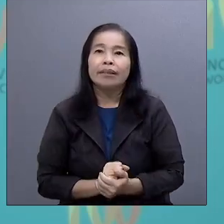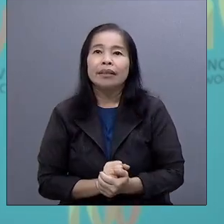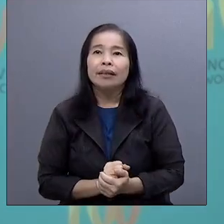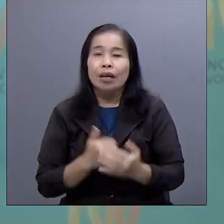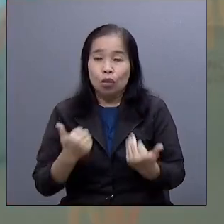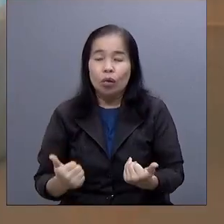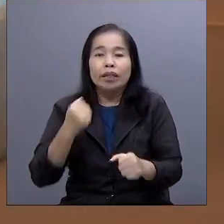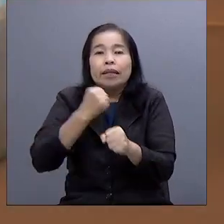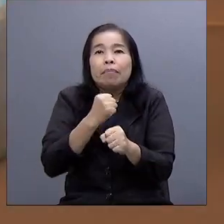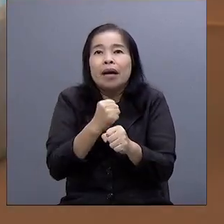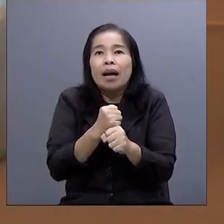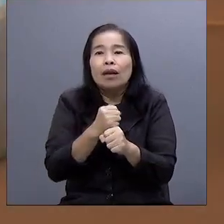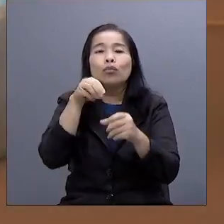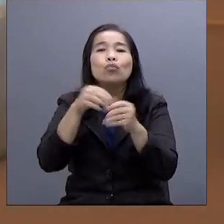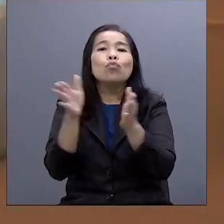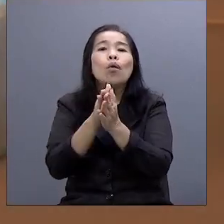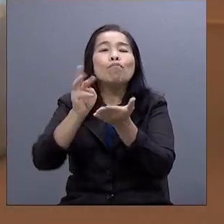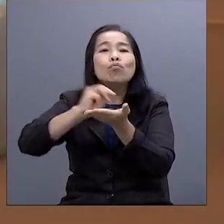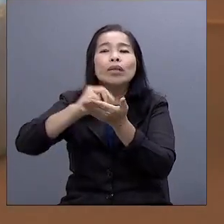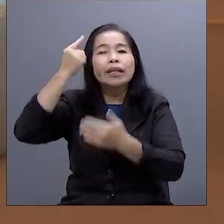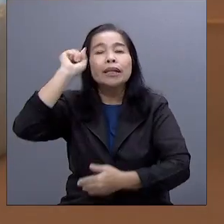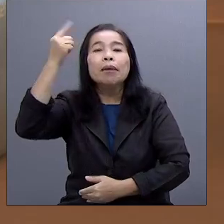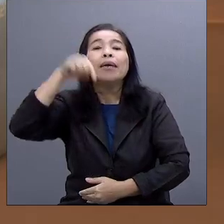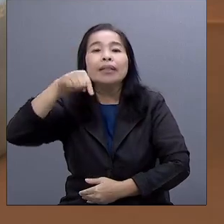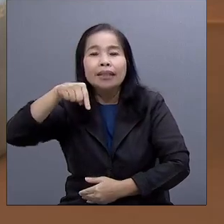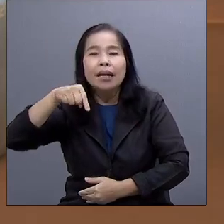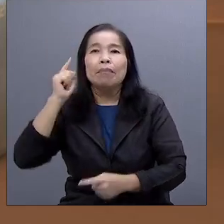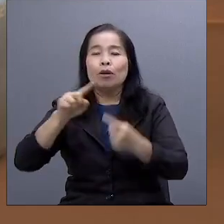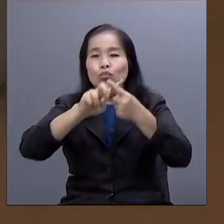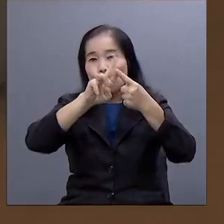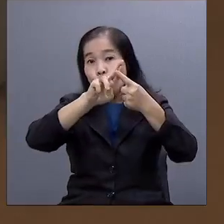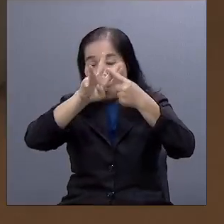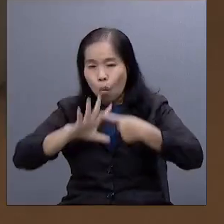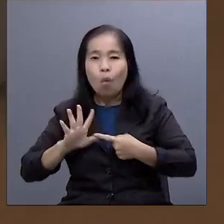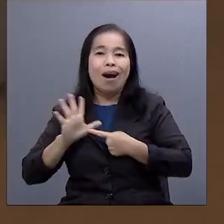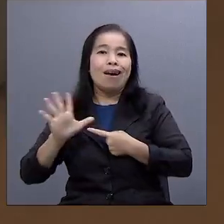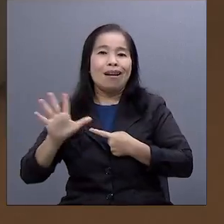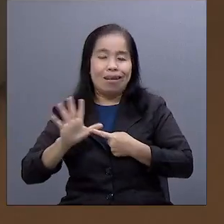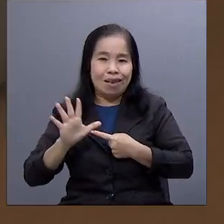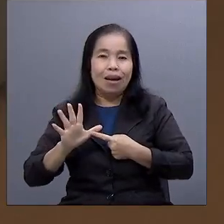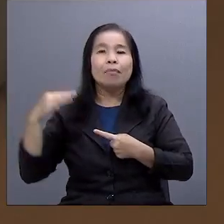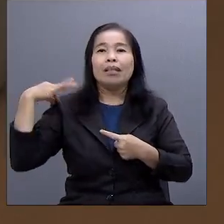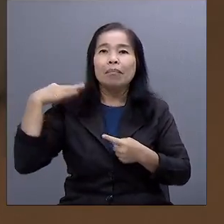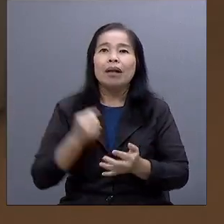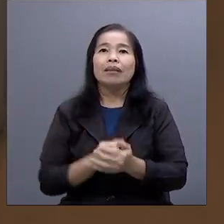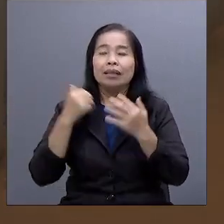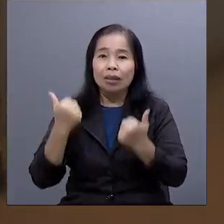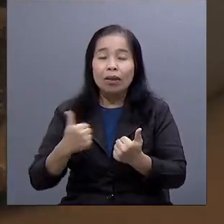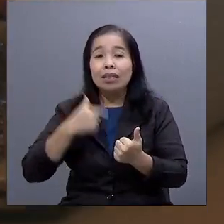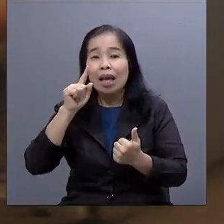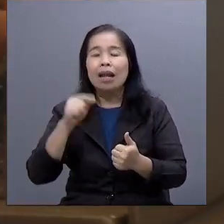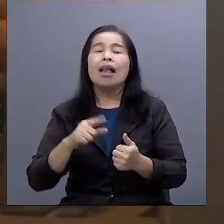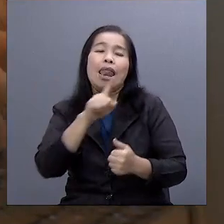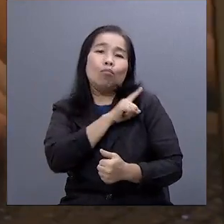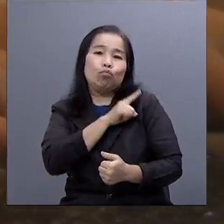บนทำงานอยู่ที่มุลดินวัตกรมทางสังคมเป็นอิเทินชีพรุ่นที่ 5 หลัก เลย Americaในเร